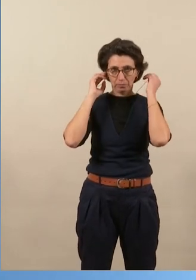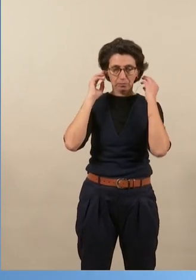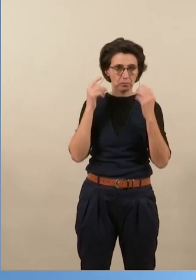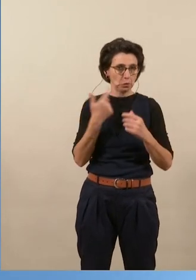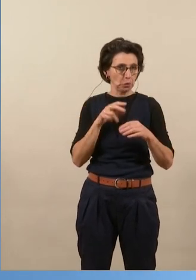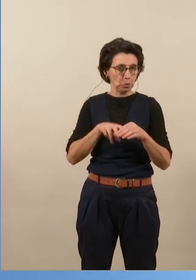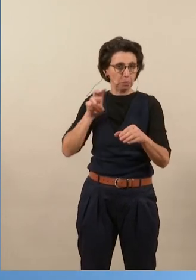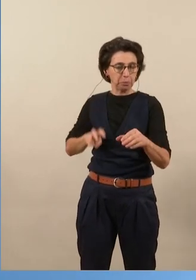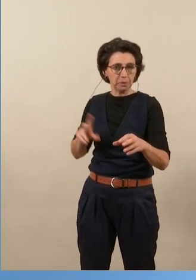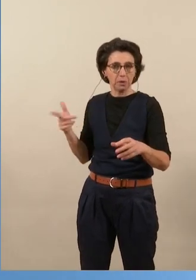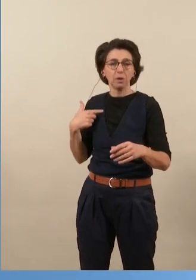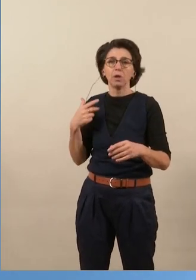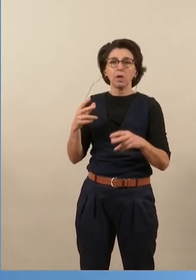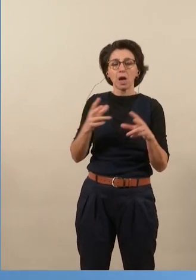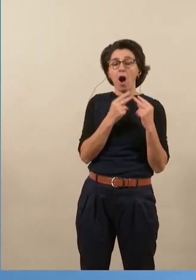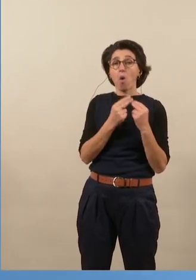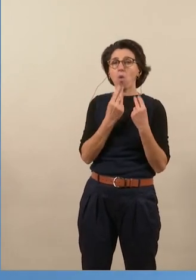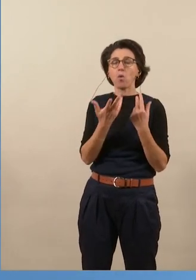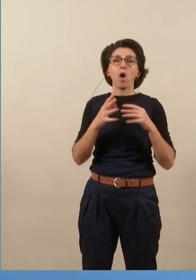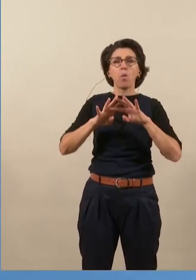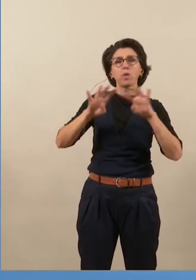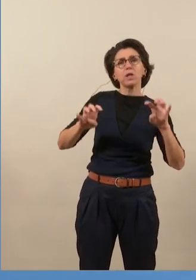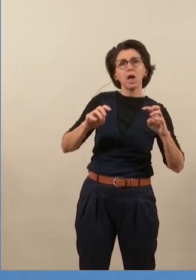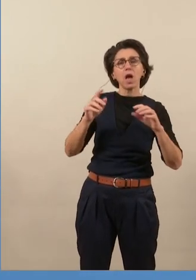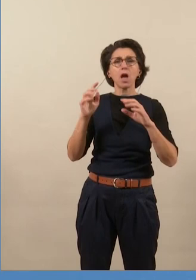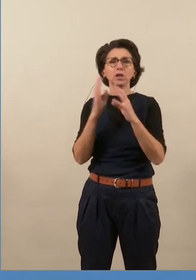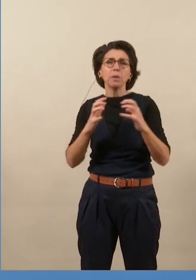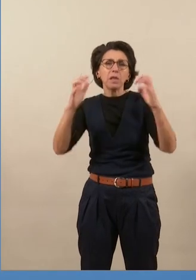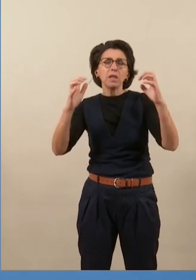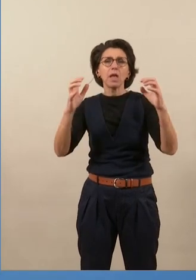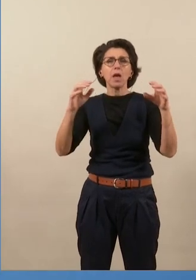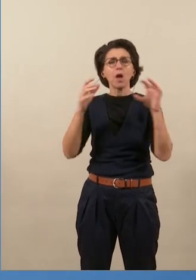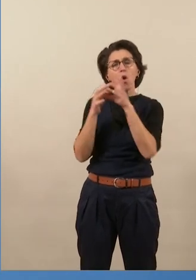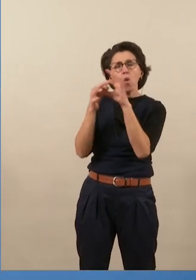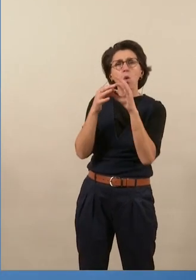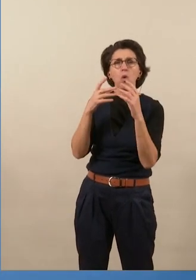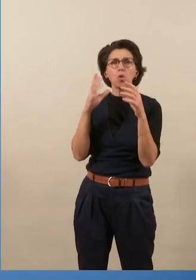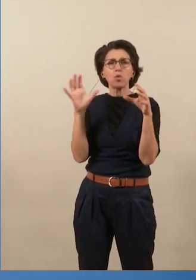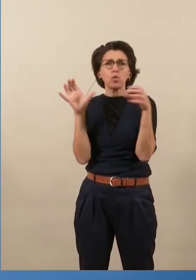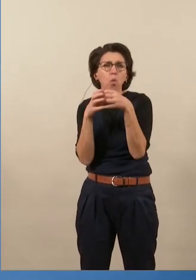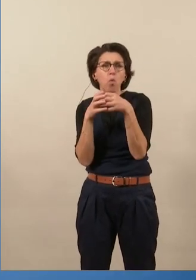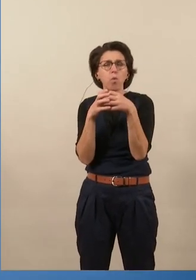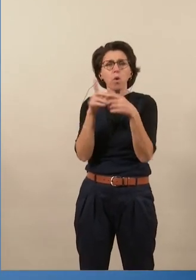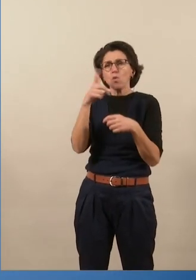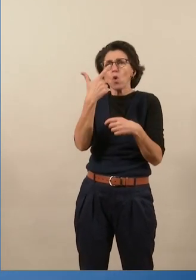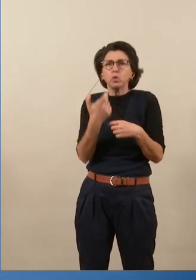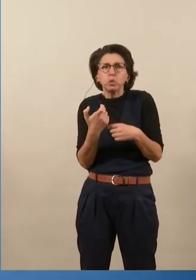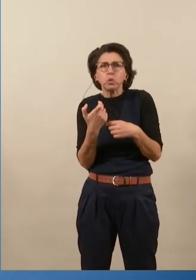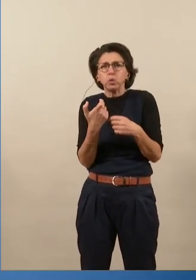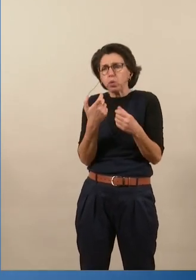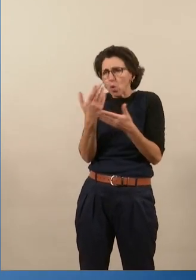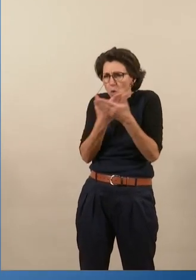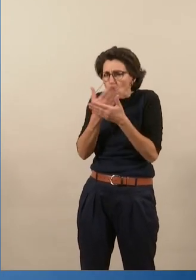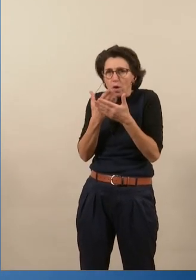vos weekends avec les fameux séminaires de cohérence du groupe les de jours enfermés avec interdiction de raconter à son conjoint